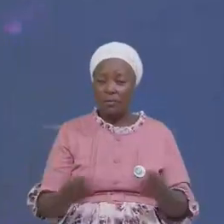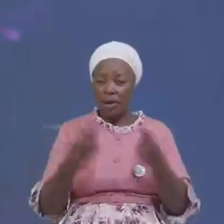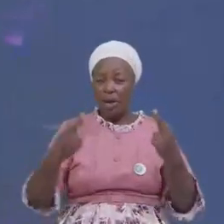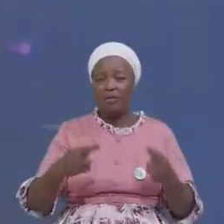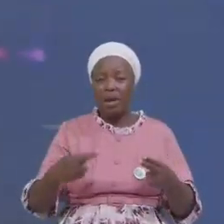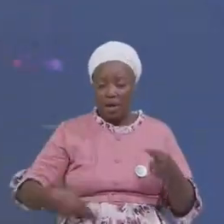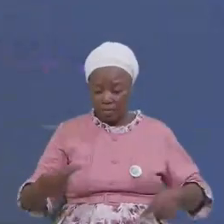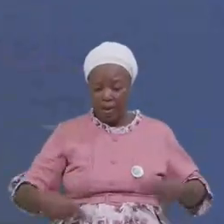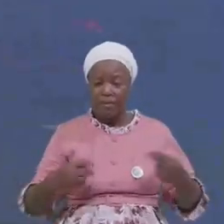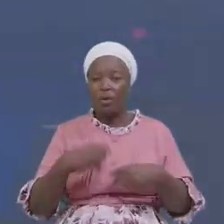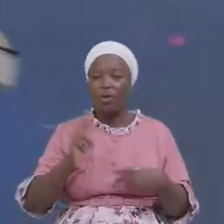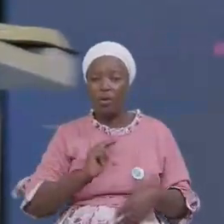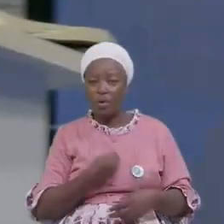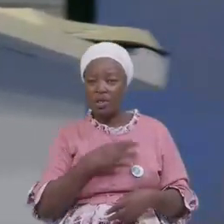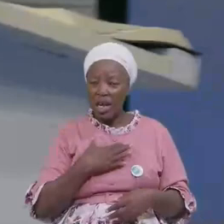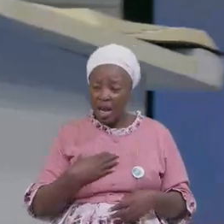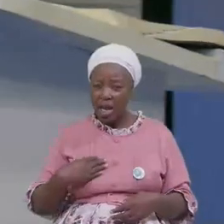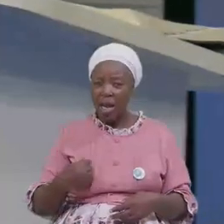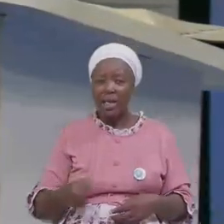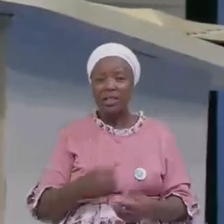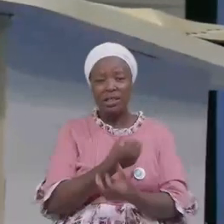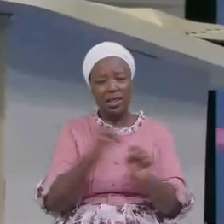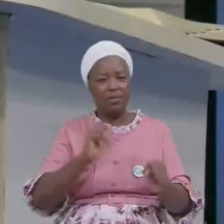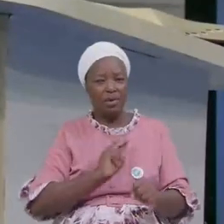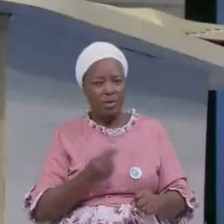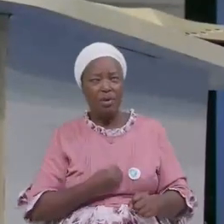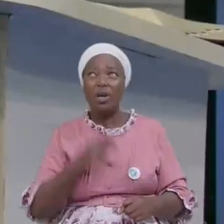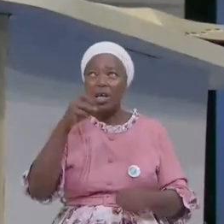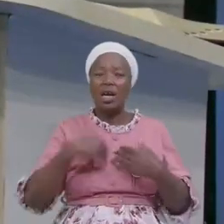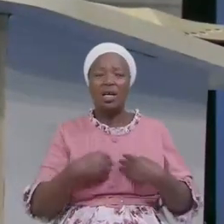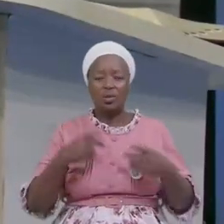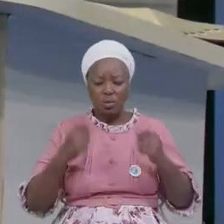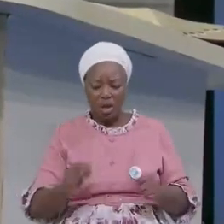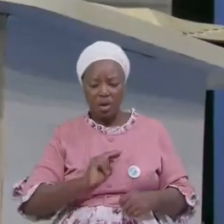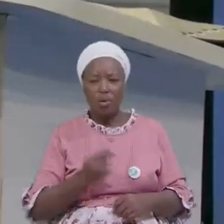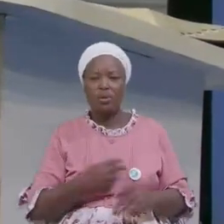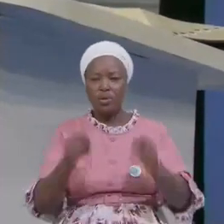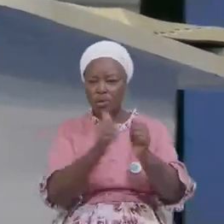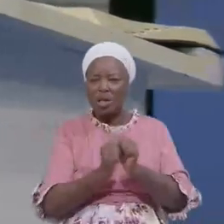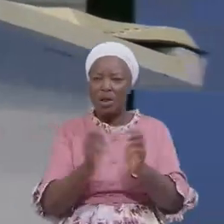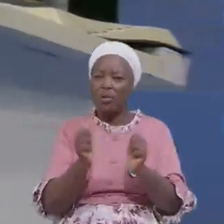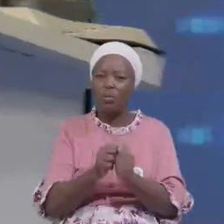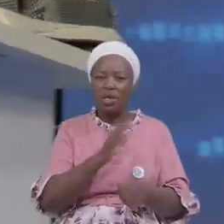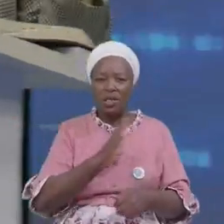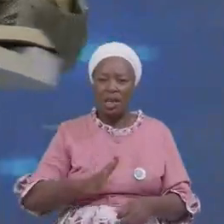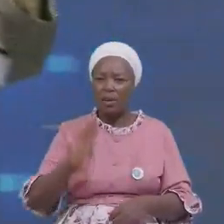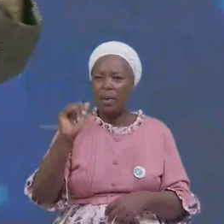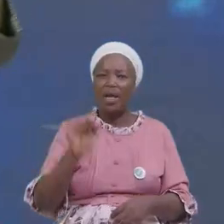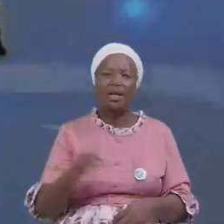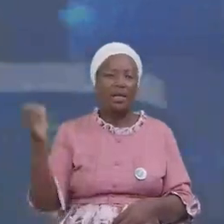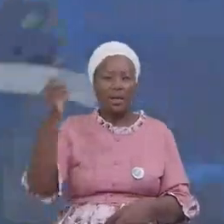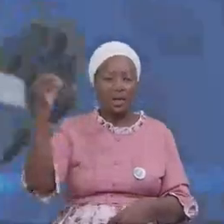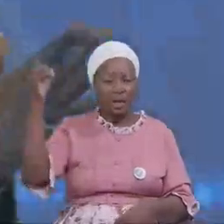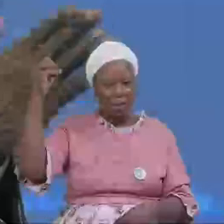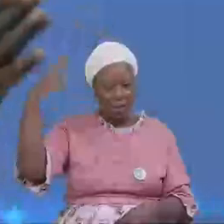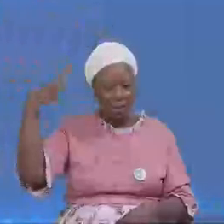Nous a racheté. Il nous a ramené à la vie avec Christ. Par la grâce.